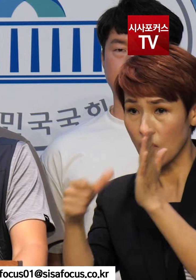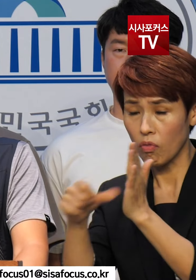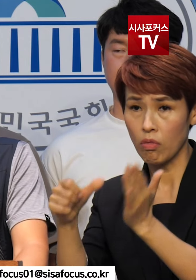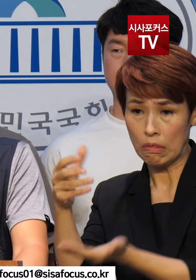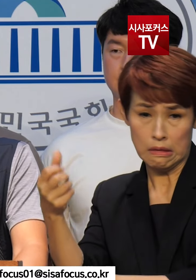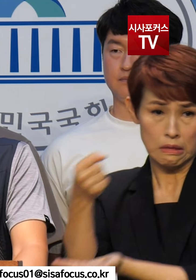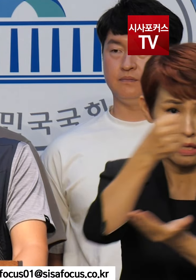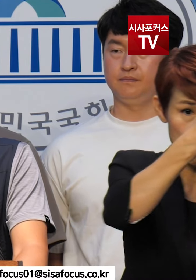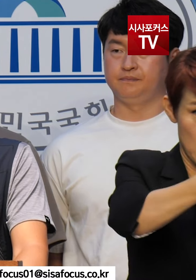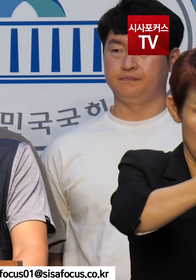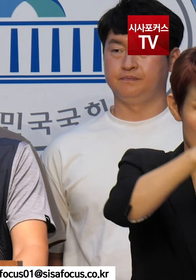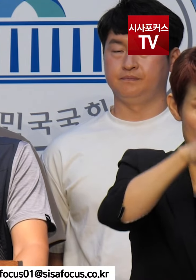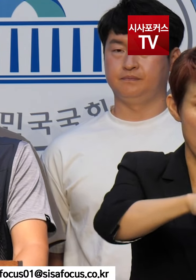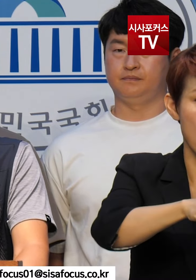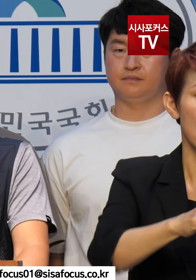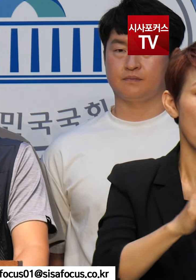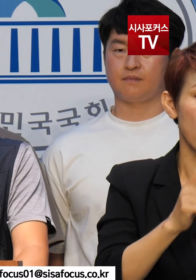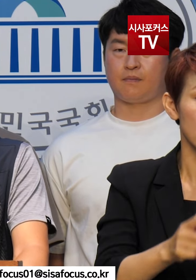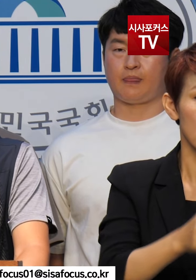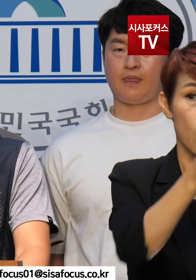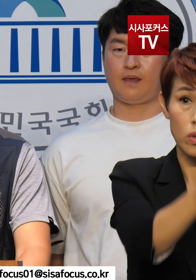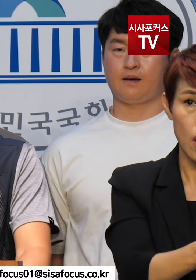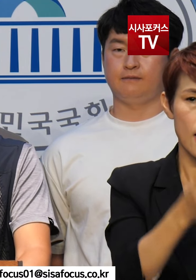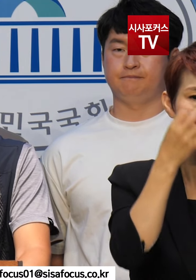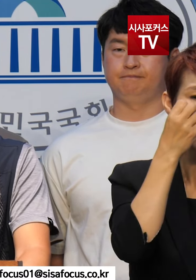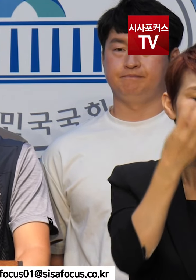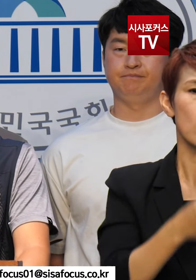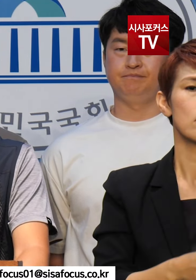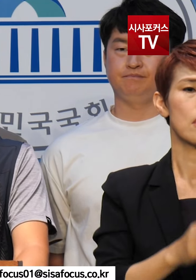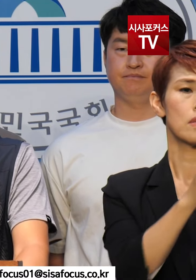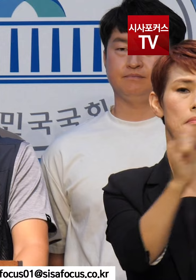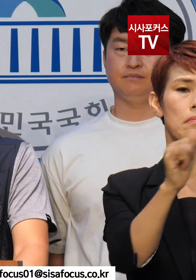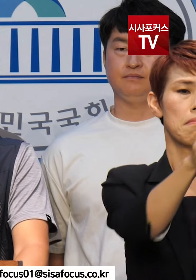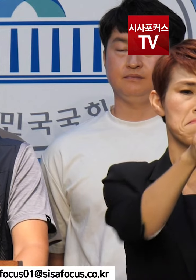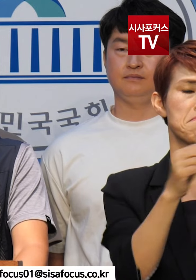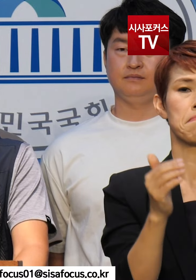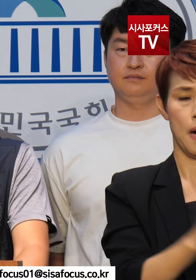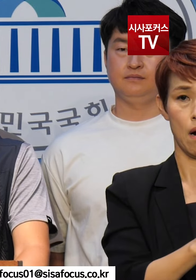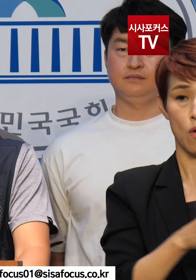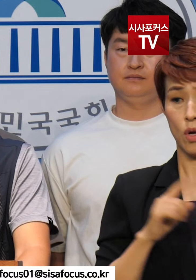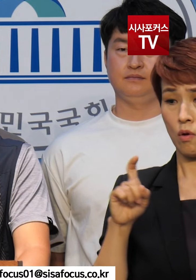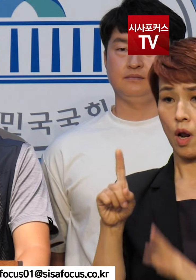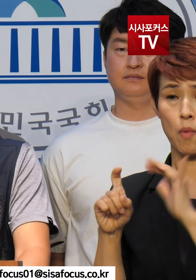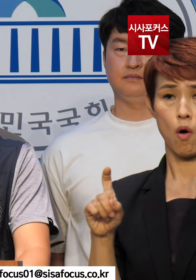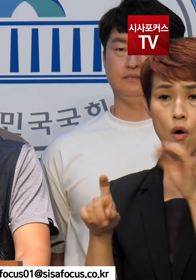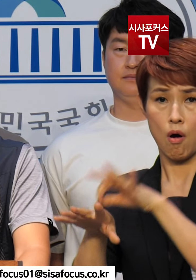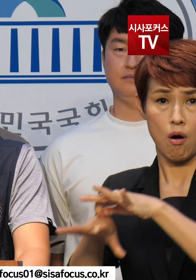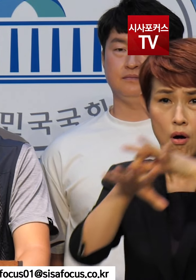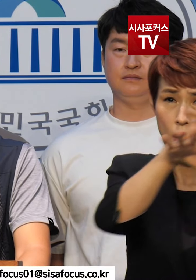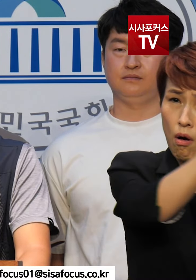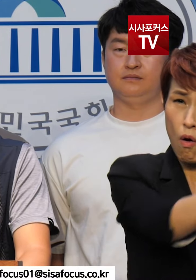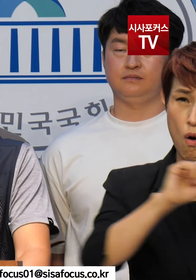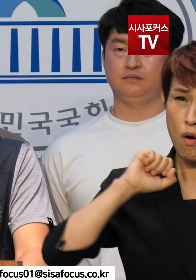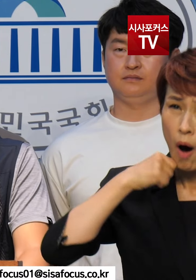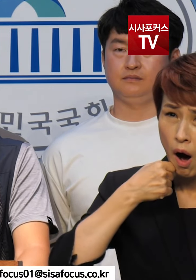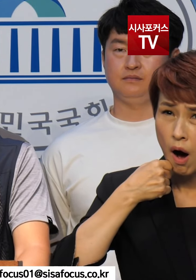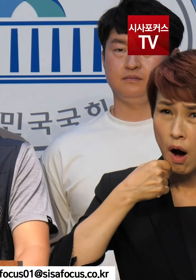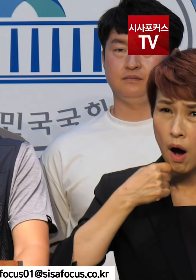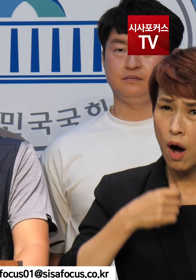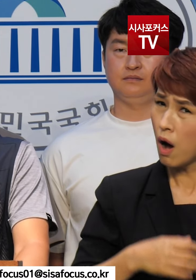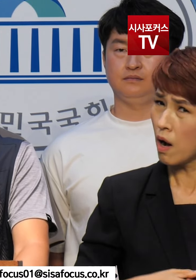생산을 위해 평택 공장은 30명의 신규 채용을 했습니다. 저희 11명의 고용승계가 정말 어려운